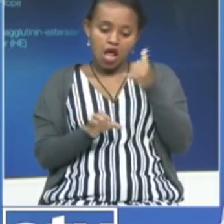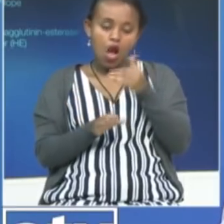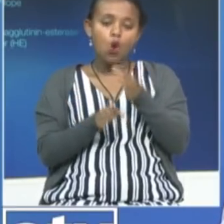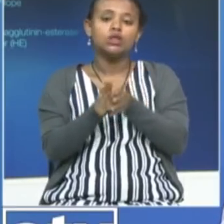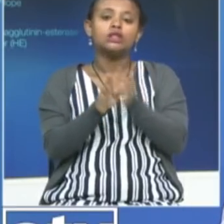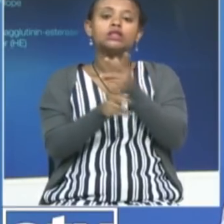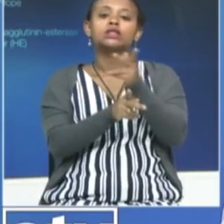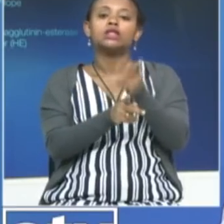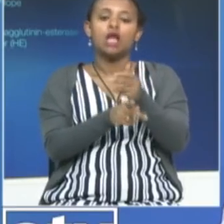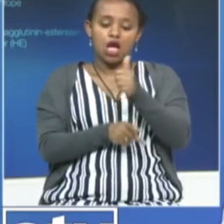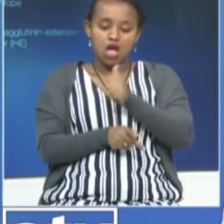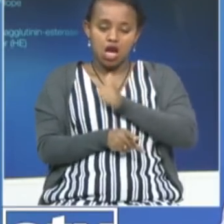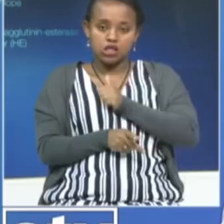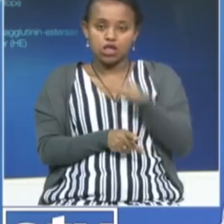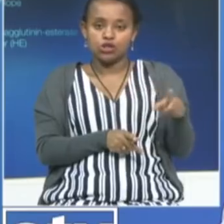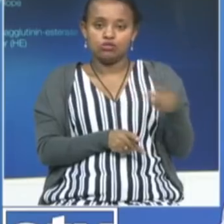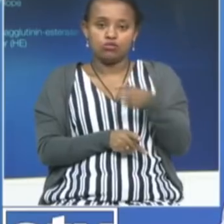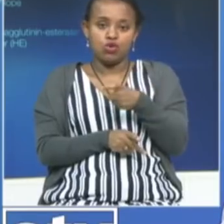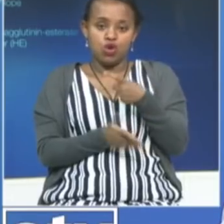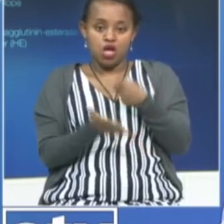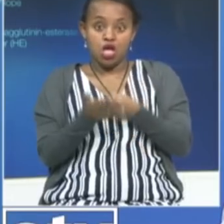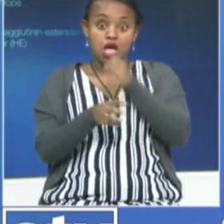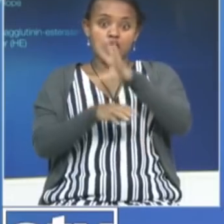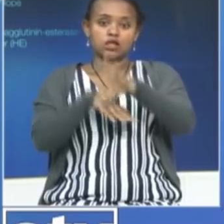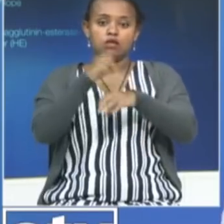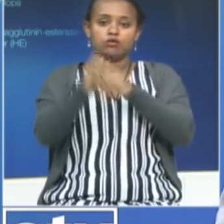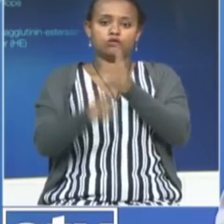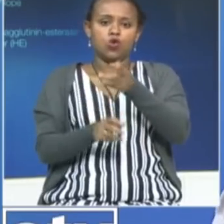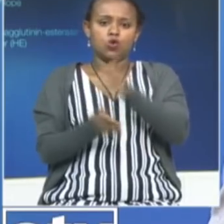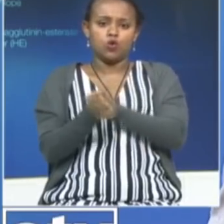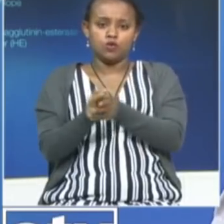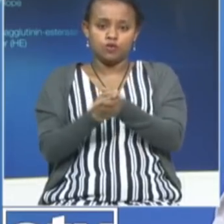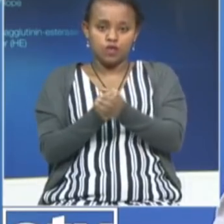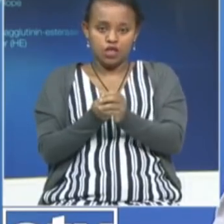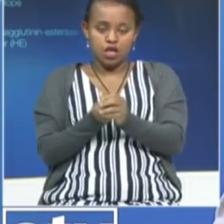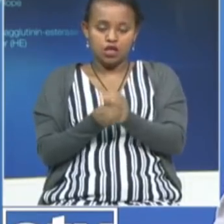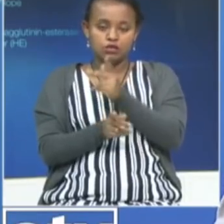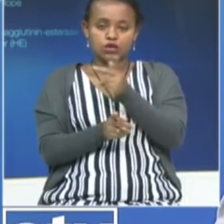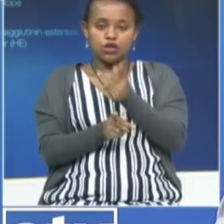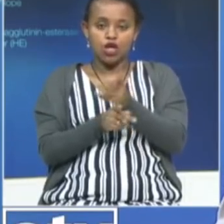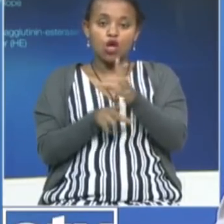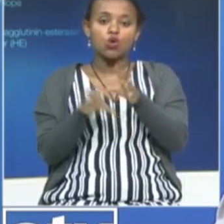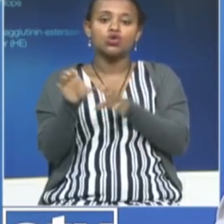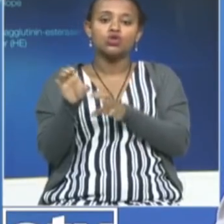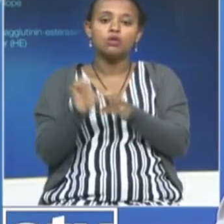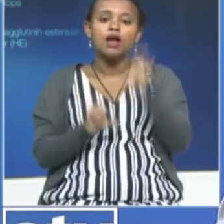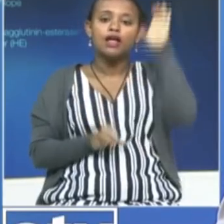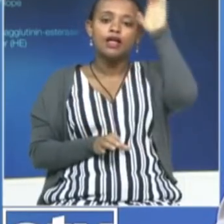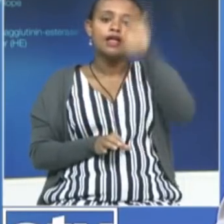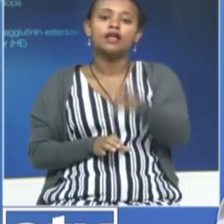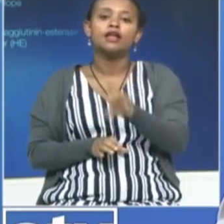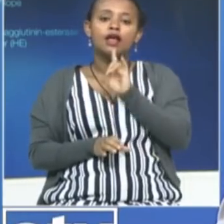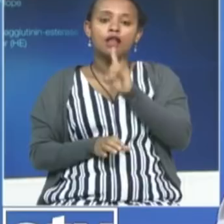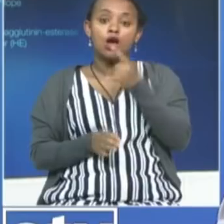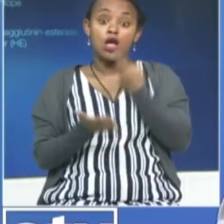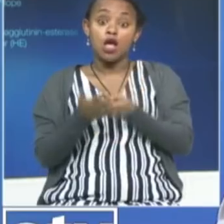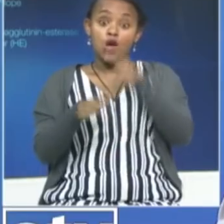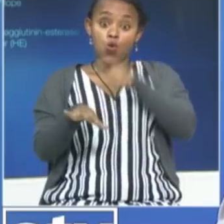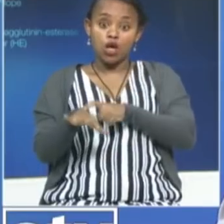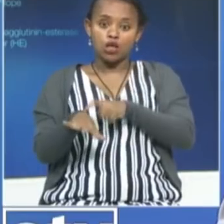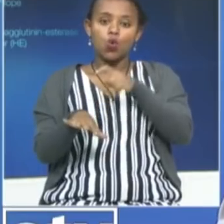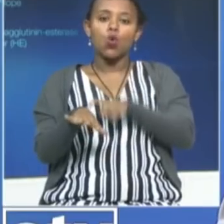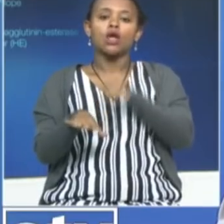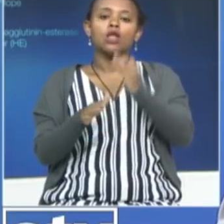እንድንጠነቀቅ ለራሳችንም ቢሆን ይሄ ስለሚመከር ቶሎ ቶሎ መታጠብ፣ ሌሎችን ጥንቃቄዎችን ማድረግ ግዴታ ነው። ይሄ ወቅታዊ